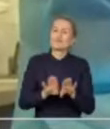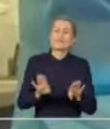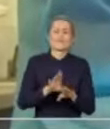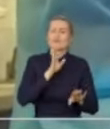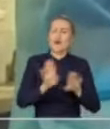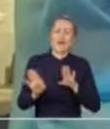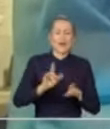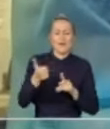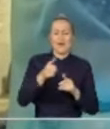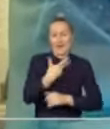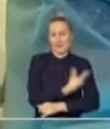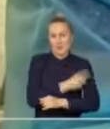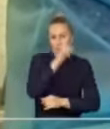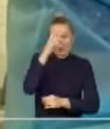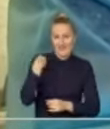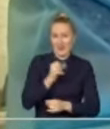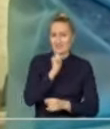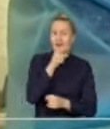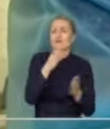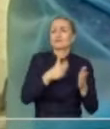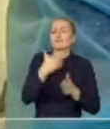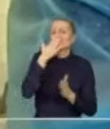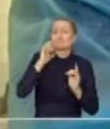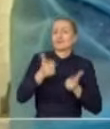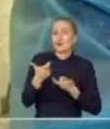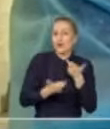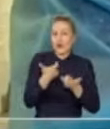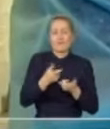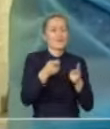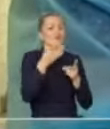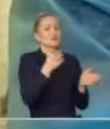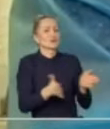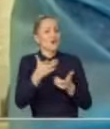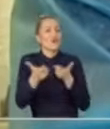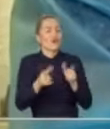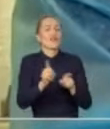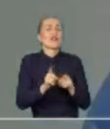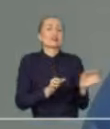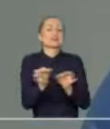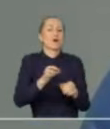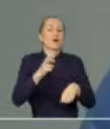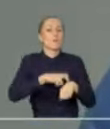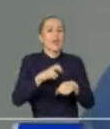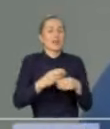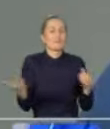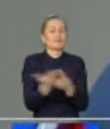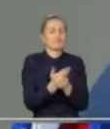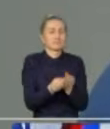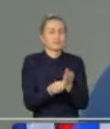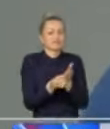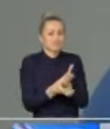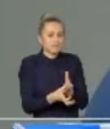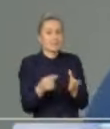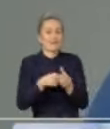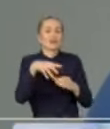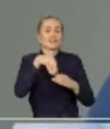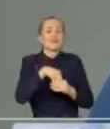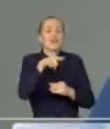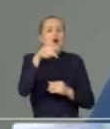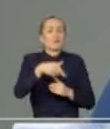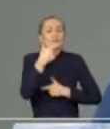seniorów. Jak zatem się przygotować? Przygotować historię medyczną. Nauczyciel powinien również posiadać listę leków,